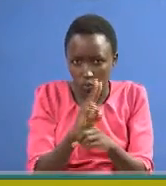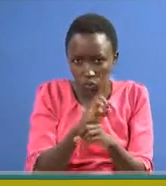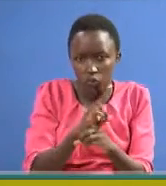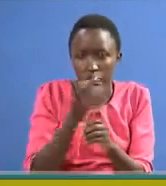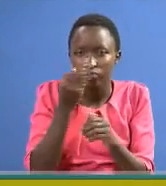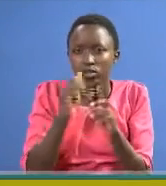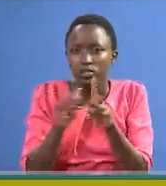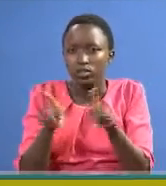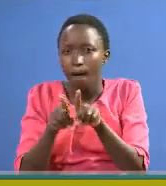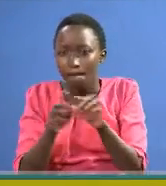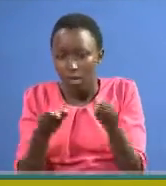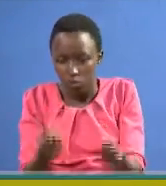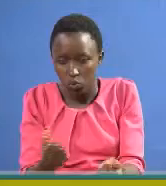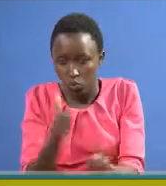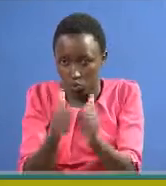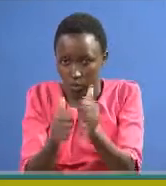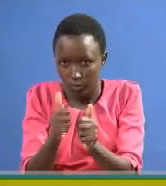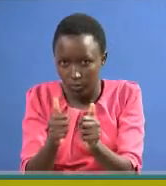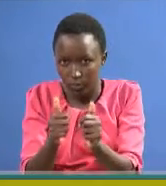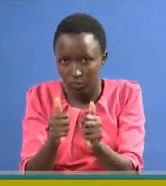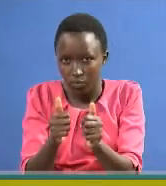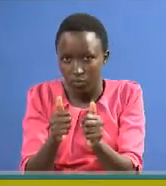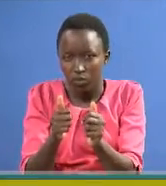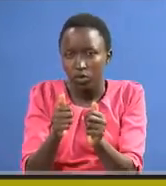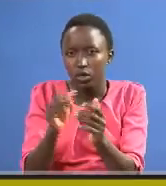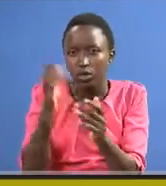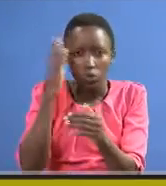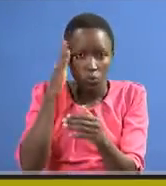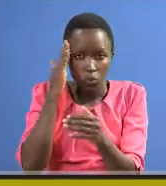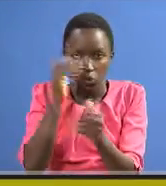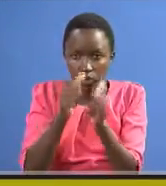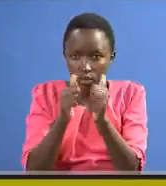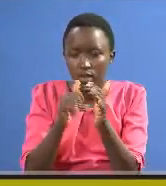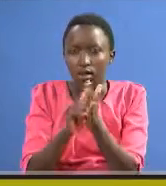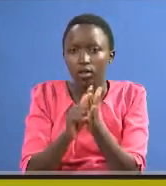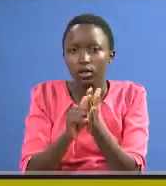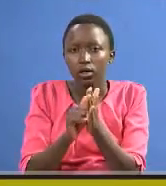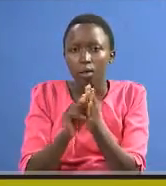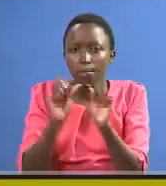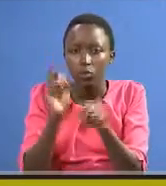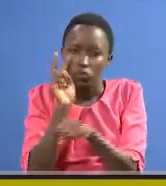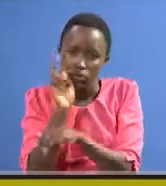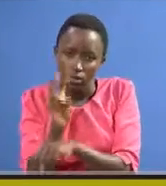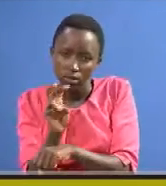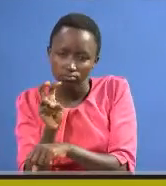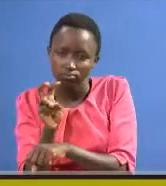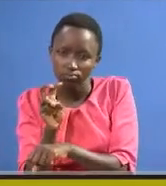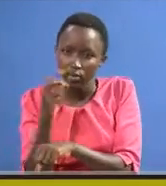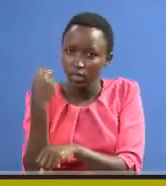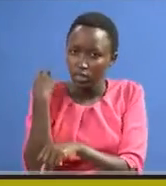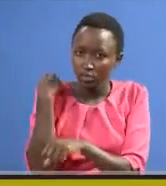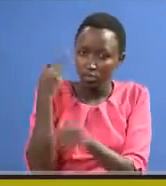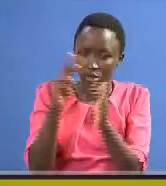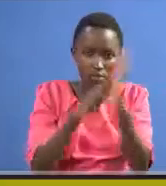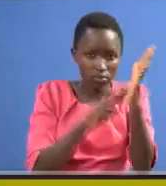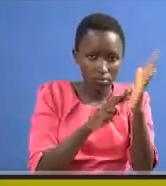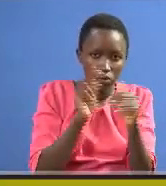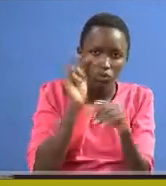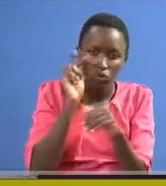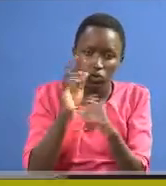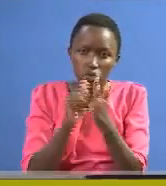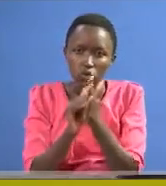for this particular solution, which is mainly identification. Ili kuona nambari ya usajili kwenye Microdot, tutahitajika